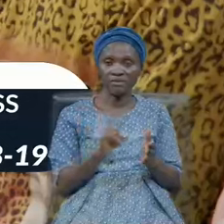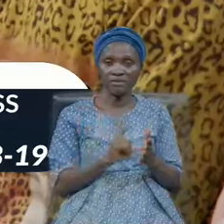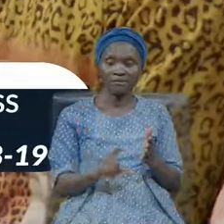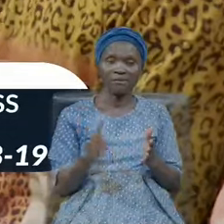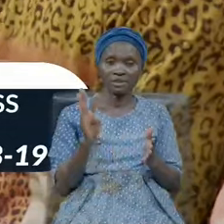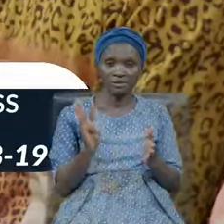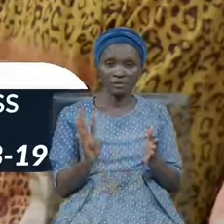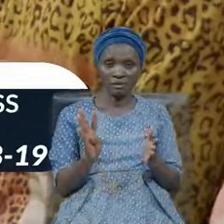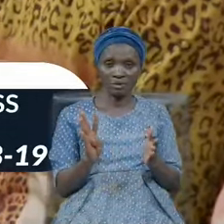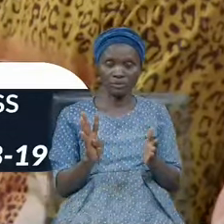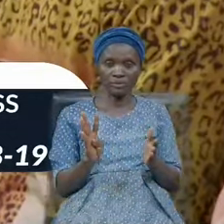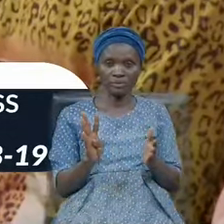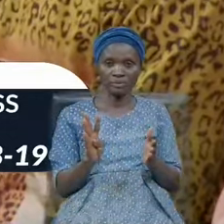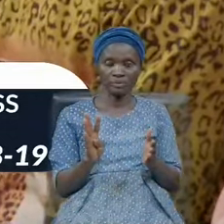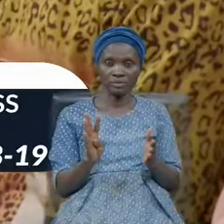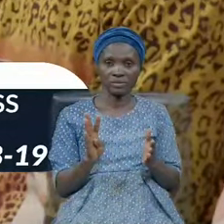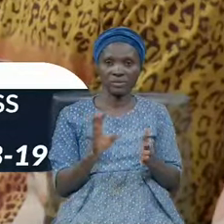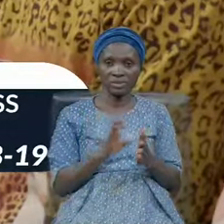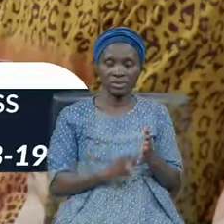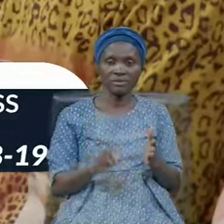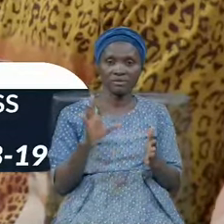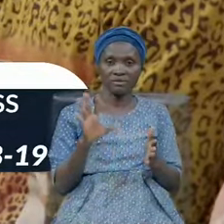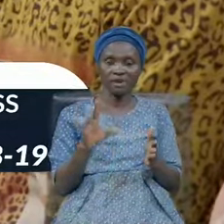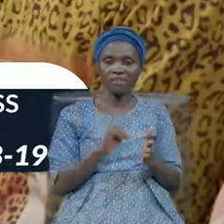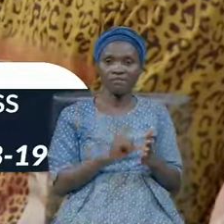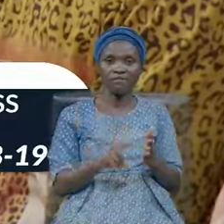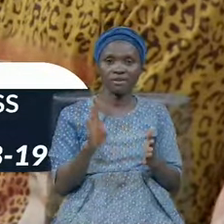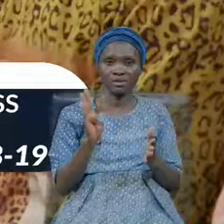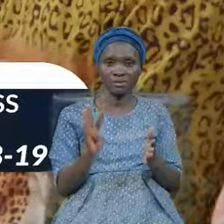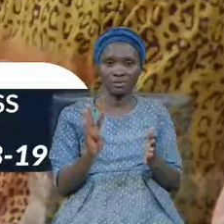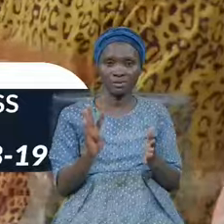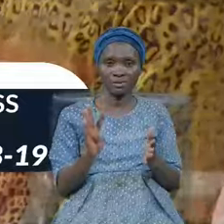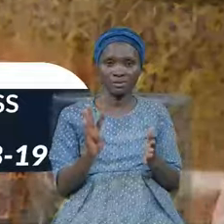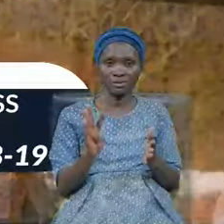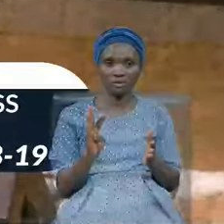verset 4. 1 Jean 5, verset 4.